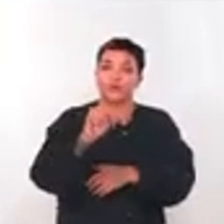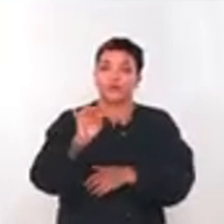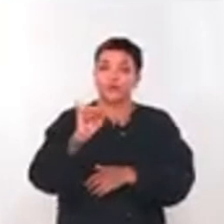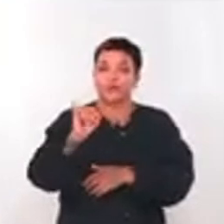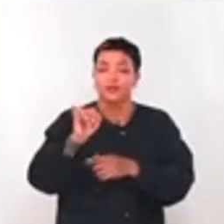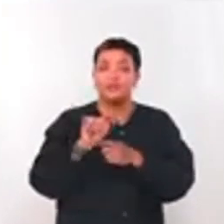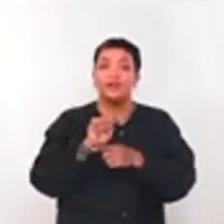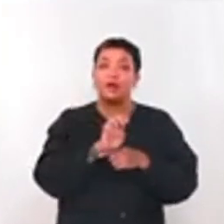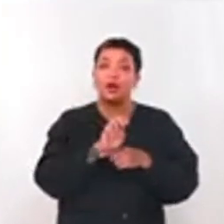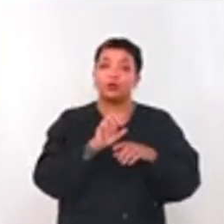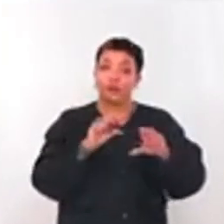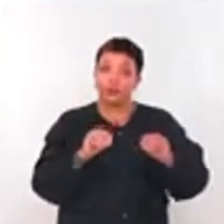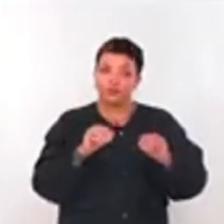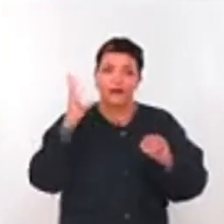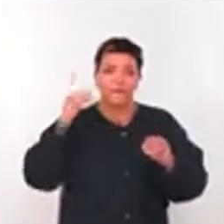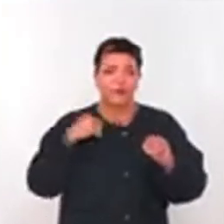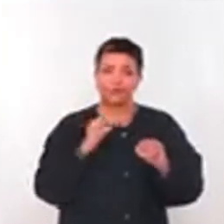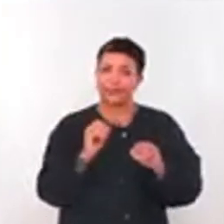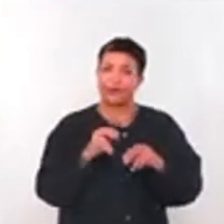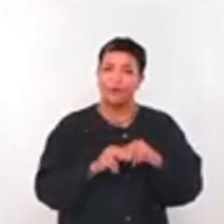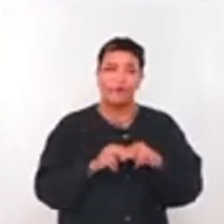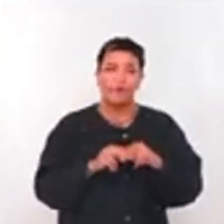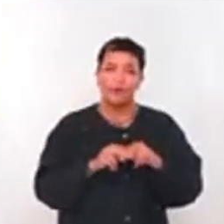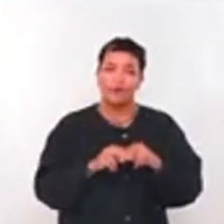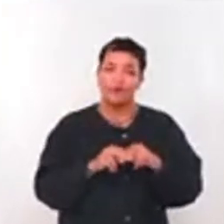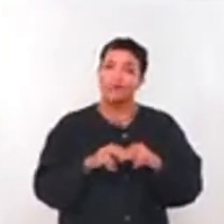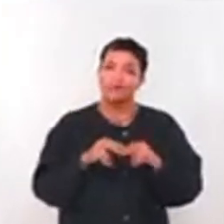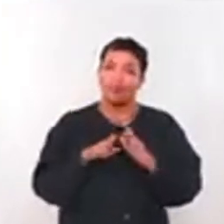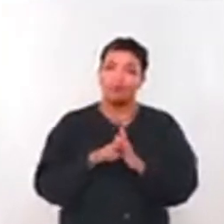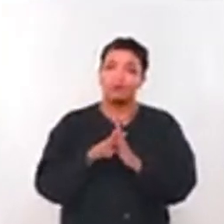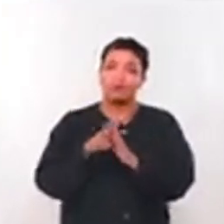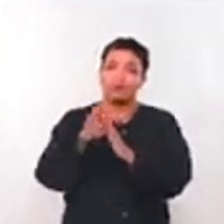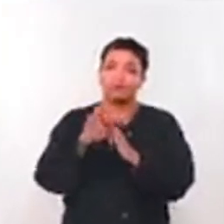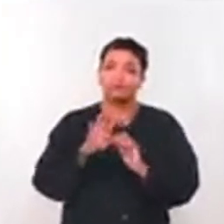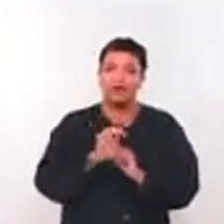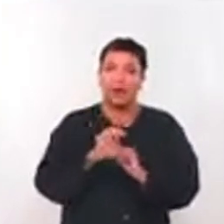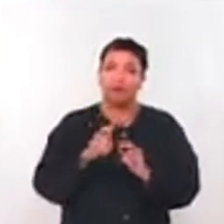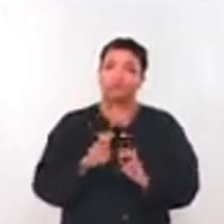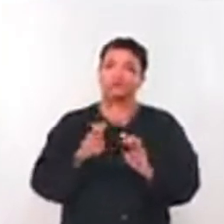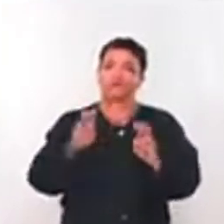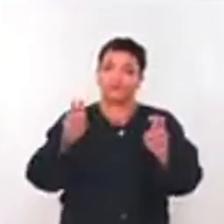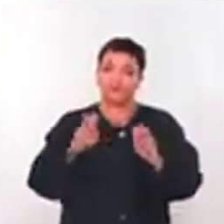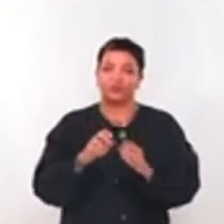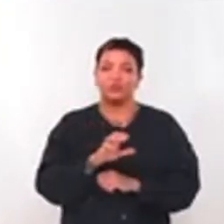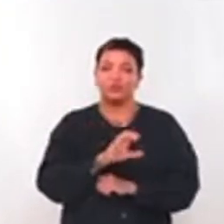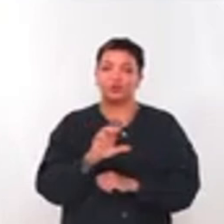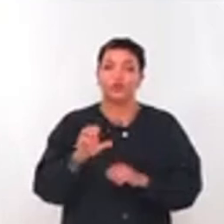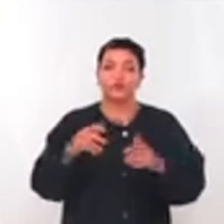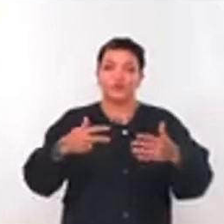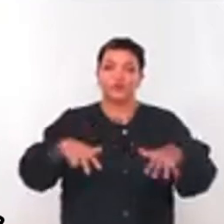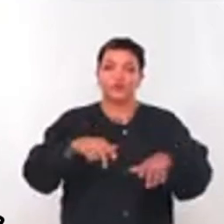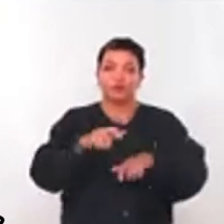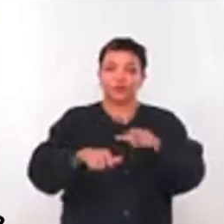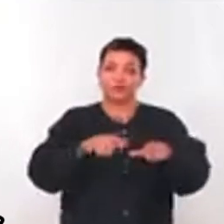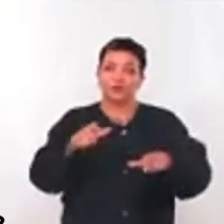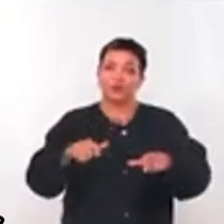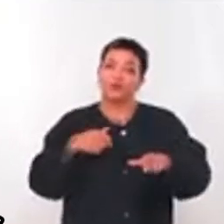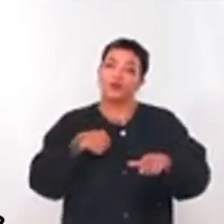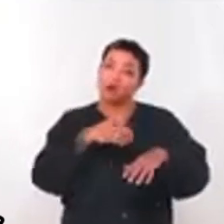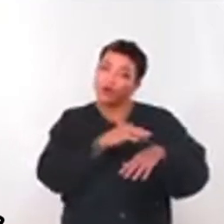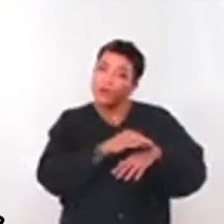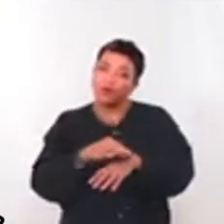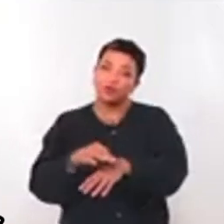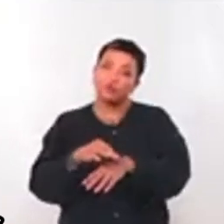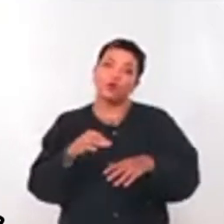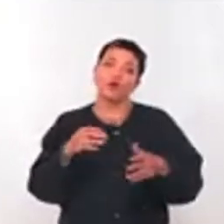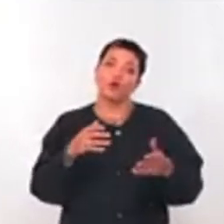donc on est passé de 0 à 40 places et bientôt plus. Ce sont pour l'instant 118 personnes qui ont pu bénéficier d'un accompagnement sur